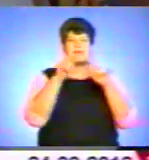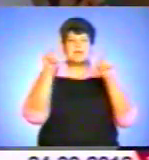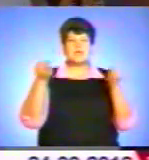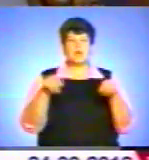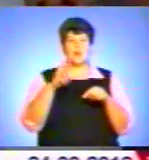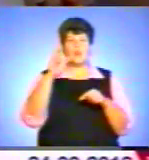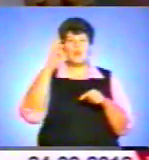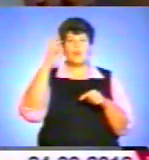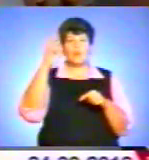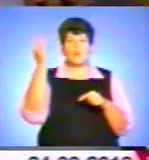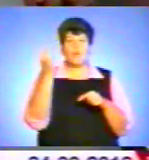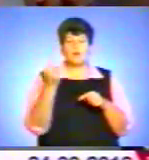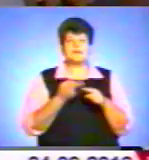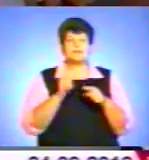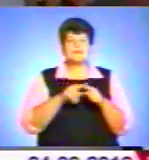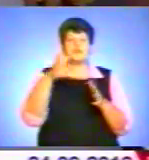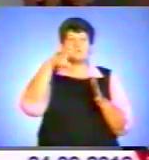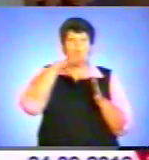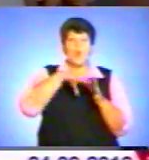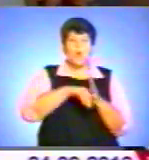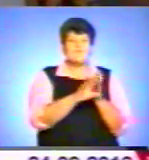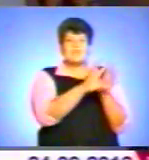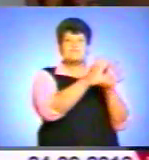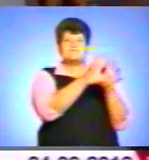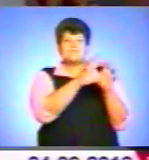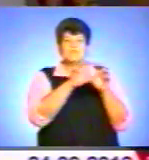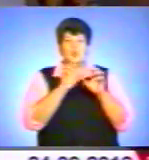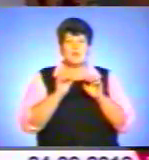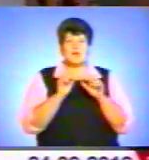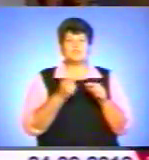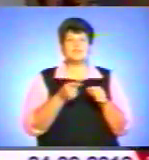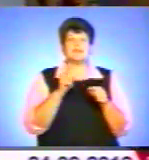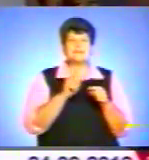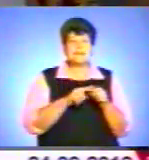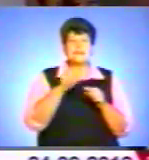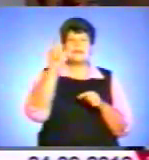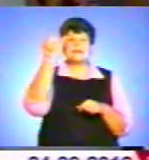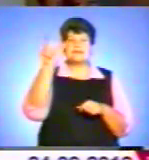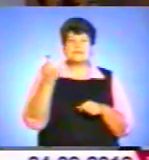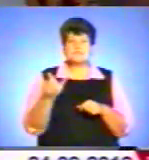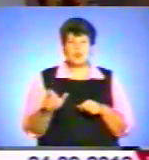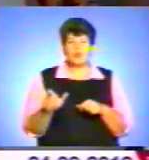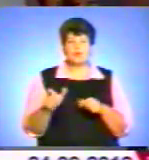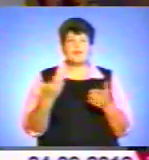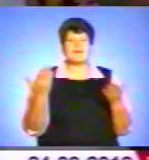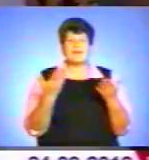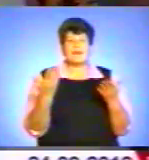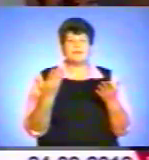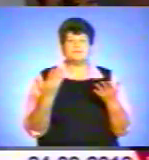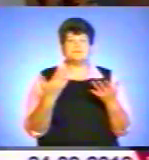це духовне відображення тієї істоти, яка